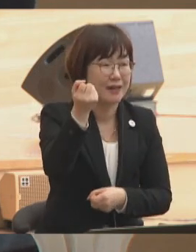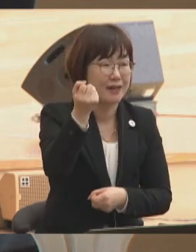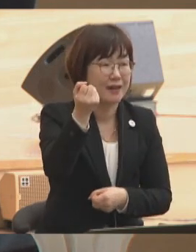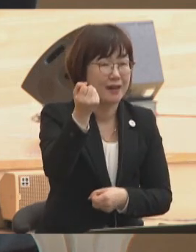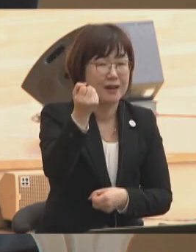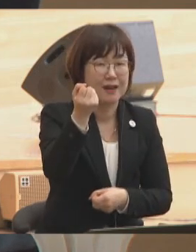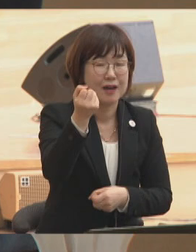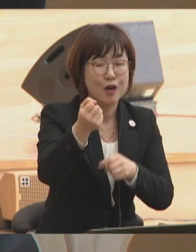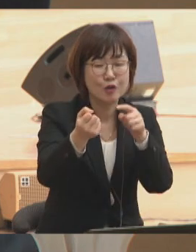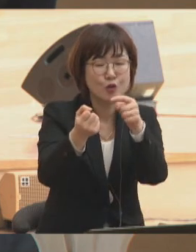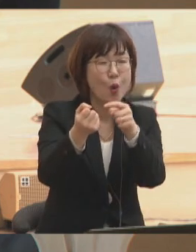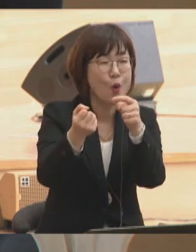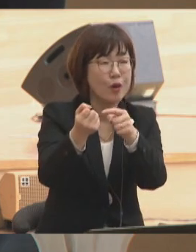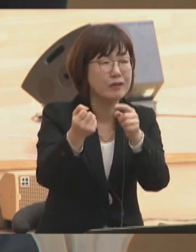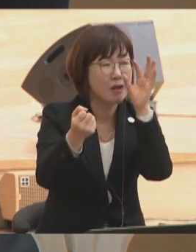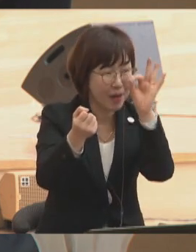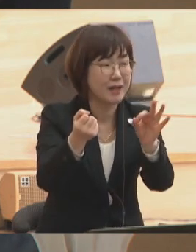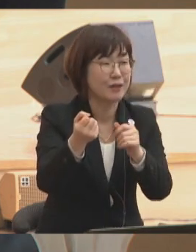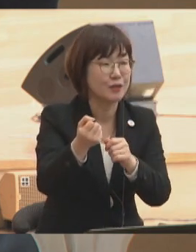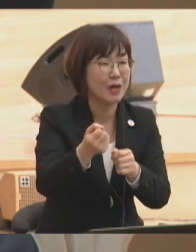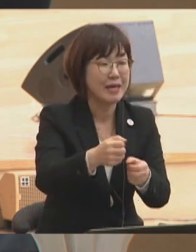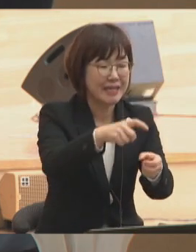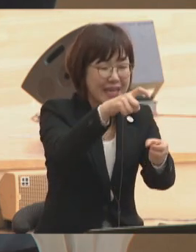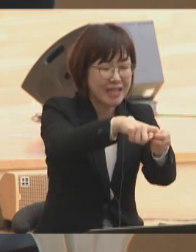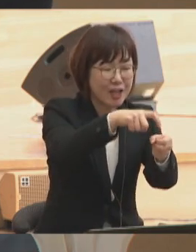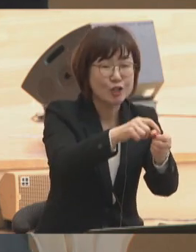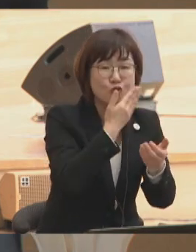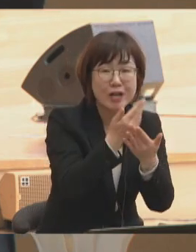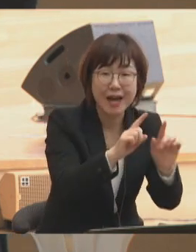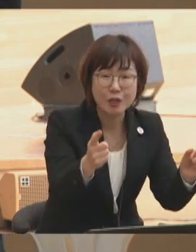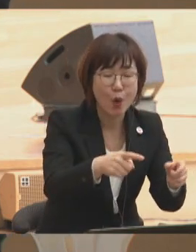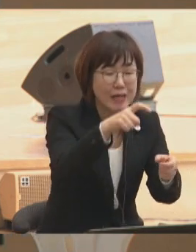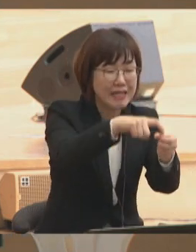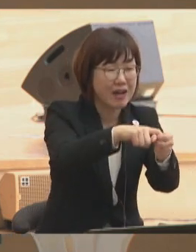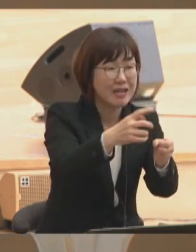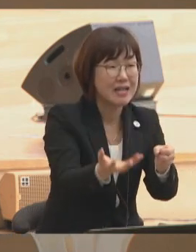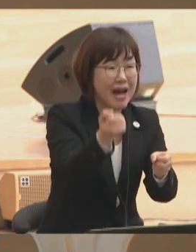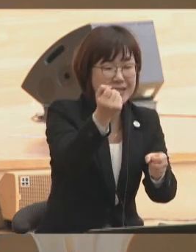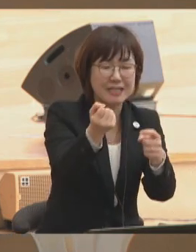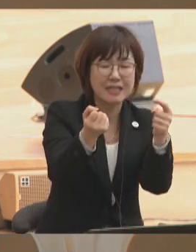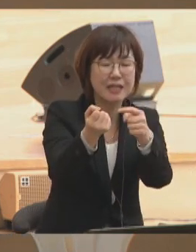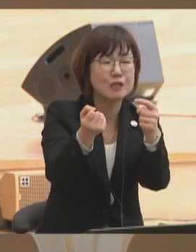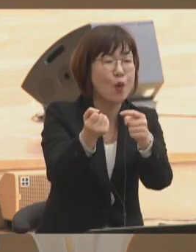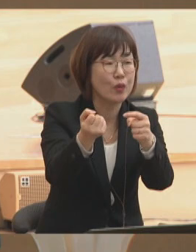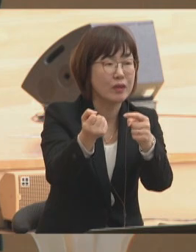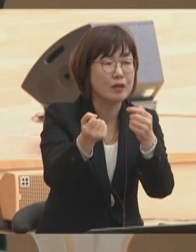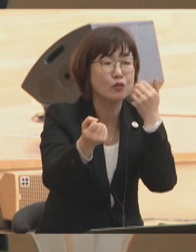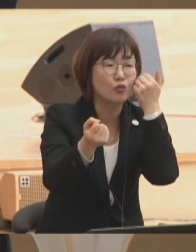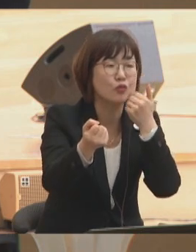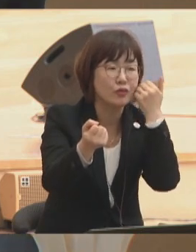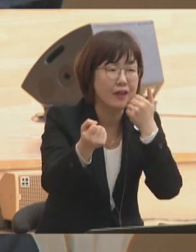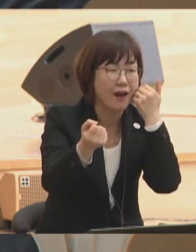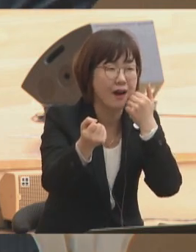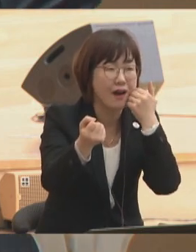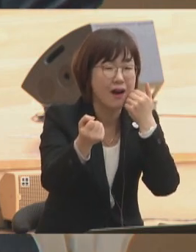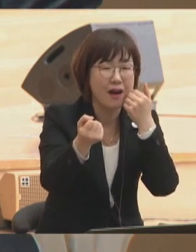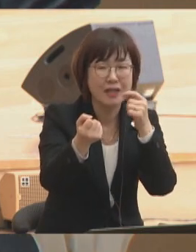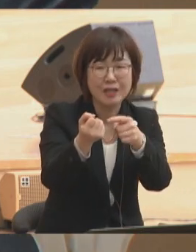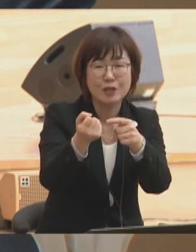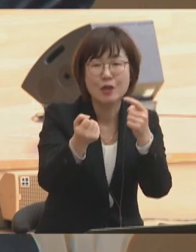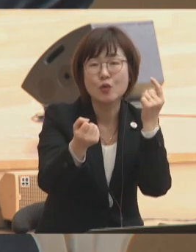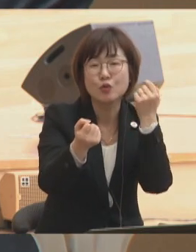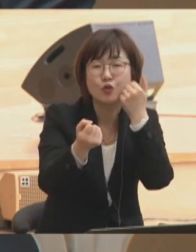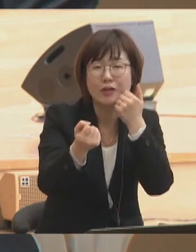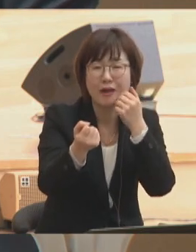그거 보라는 거예요. 이게 아니라 그 떡이 누구 손에 들려져서 그래서 역사가 일어나는지를